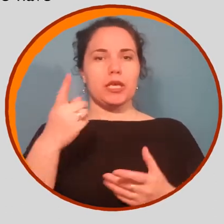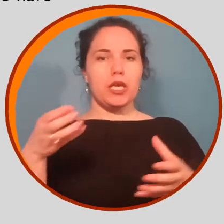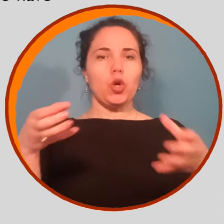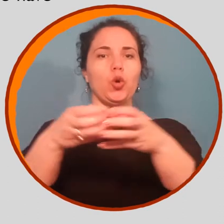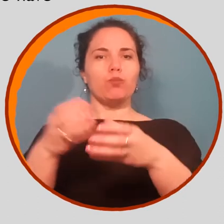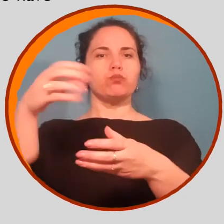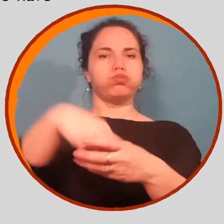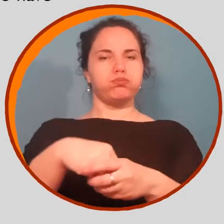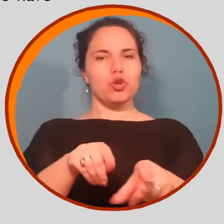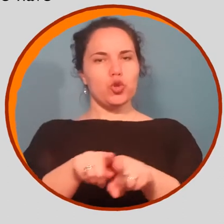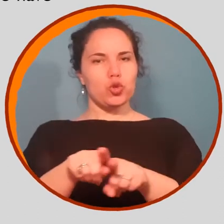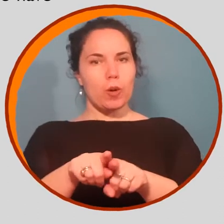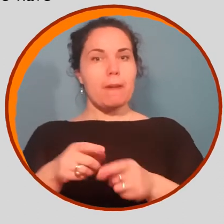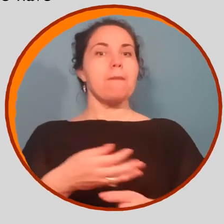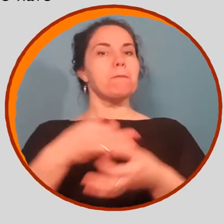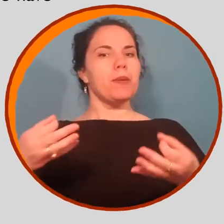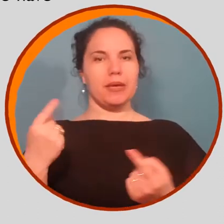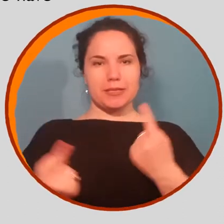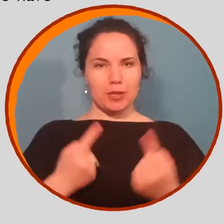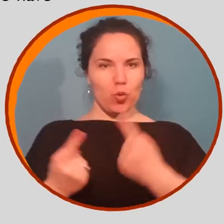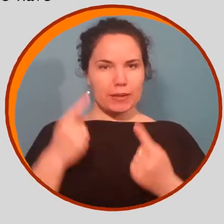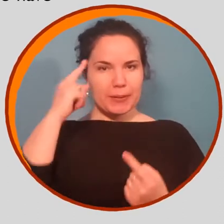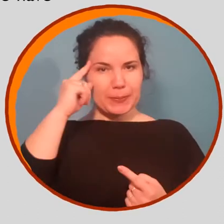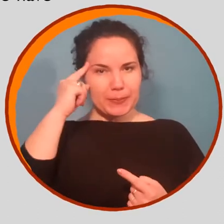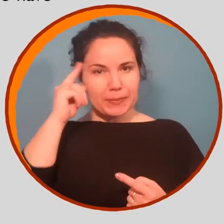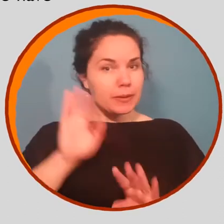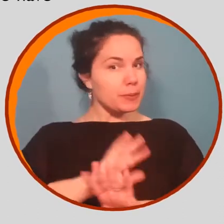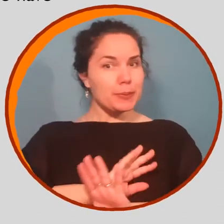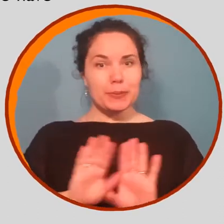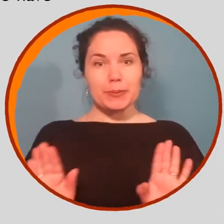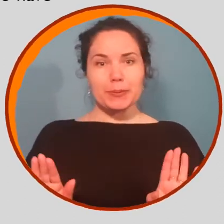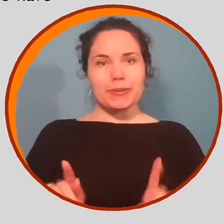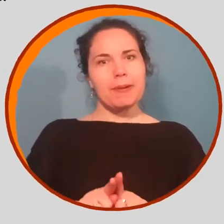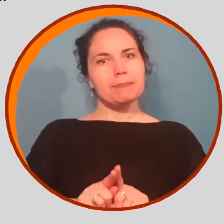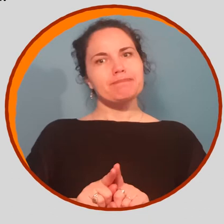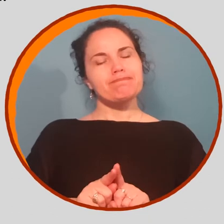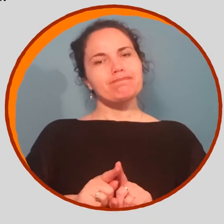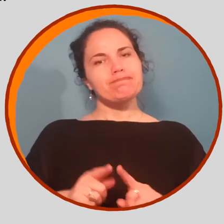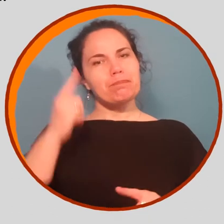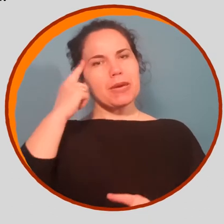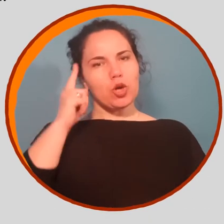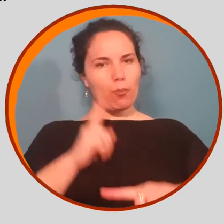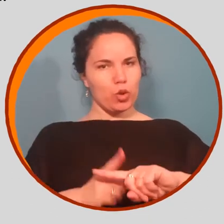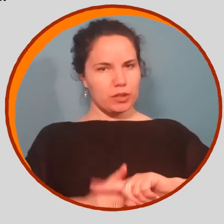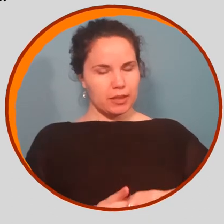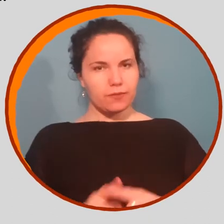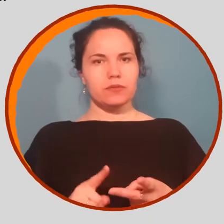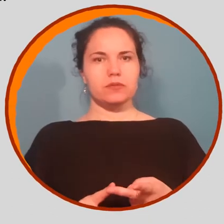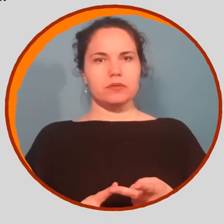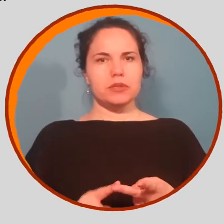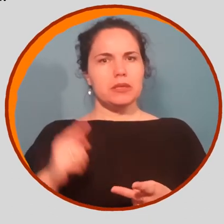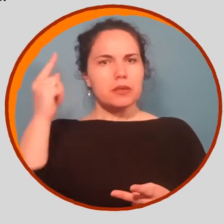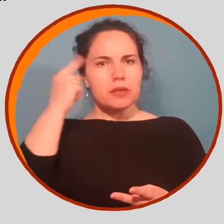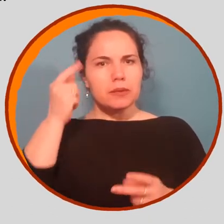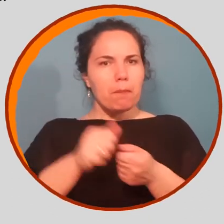përballen me një sër vështirësish. Sipas studimeve që janë bërë në fakt, adoleshentët që munden të kenë një shok të